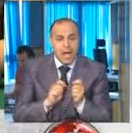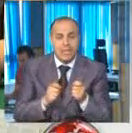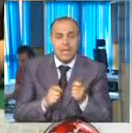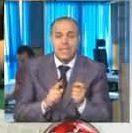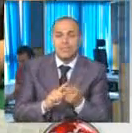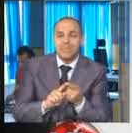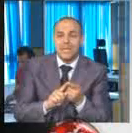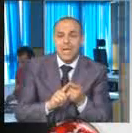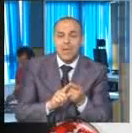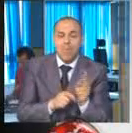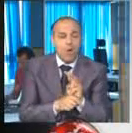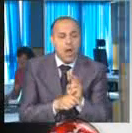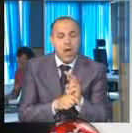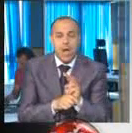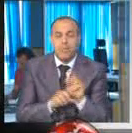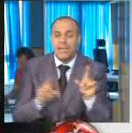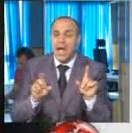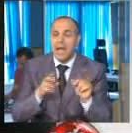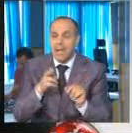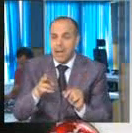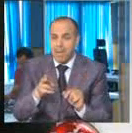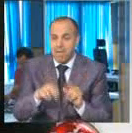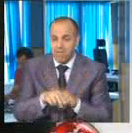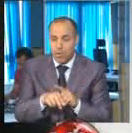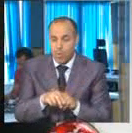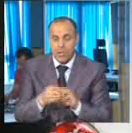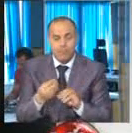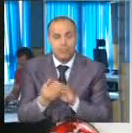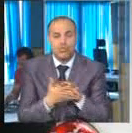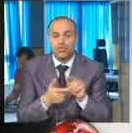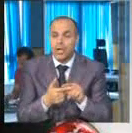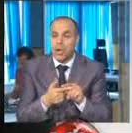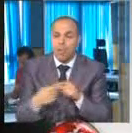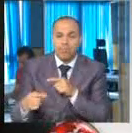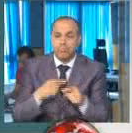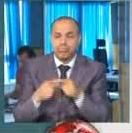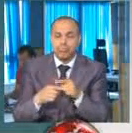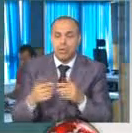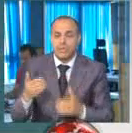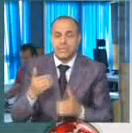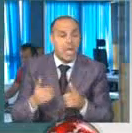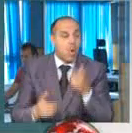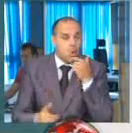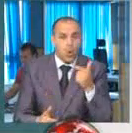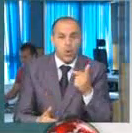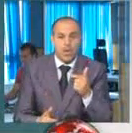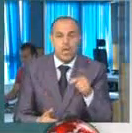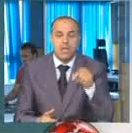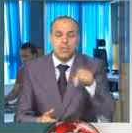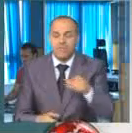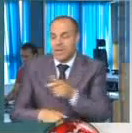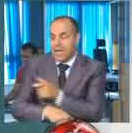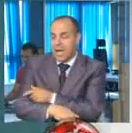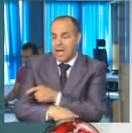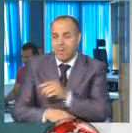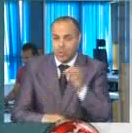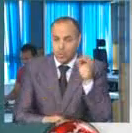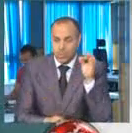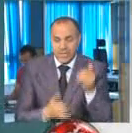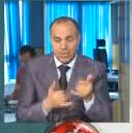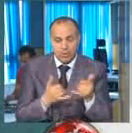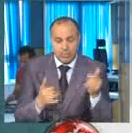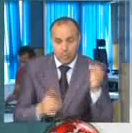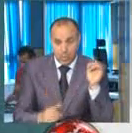الخاص بمراقبة وسائل الإعلام خلال فترات الأزمات والنزاعات المسلحة المحدث لدى النقابة الوطنية